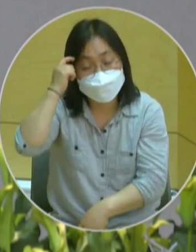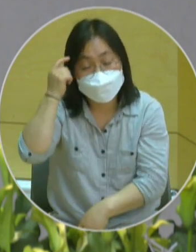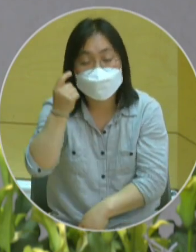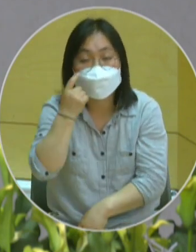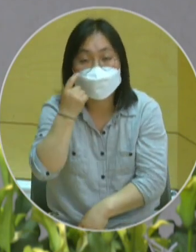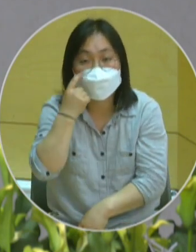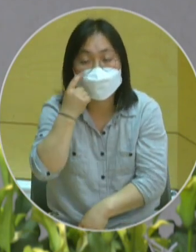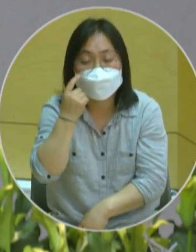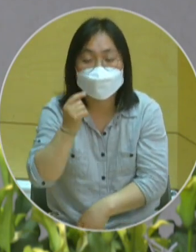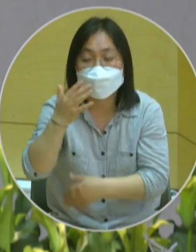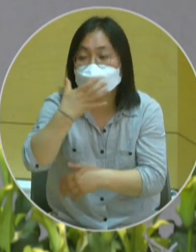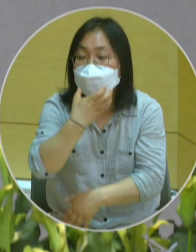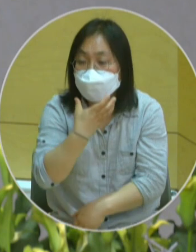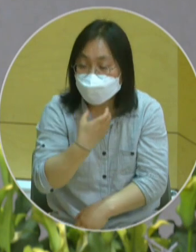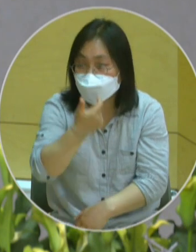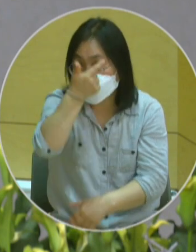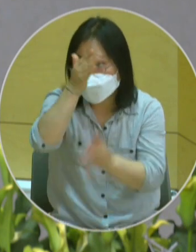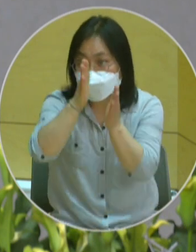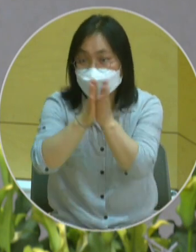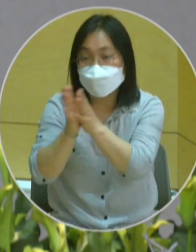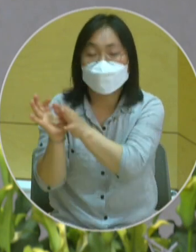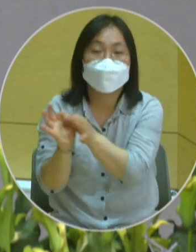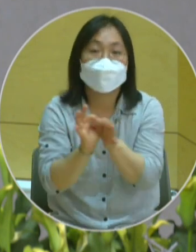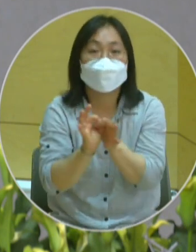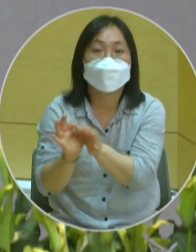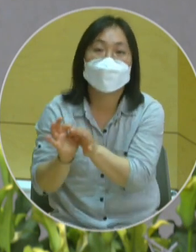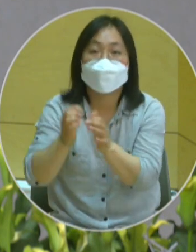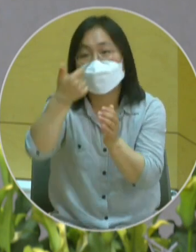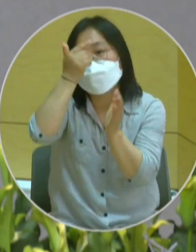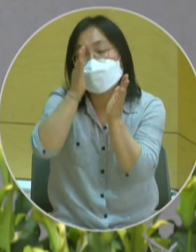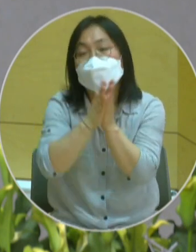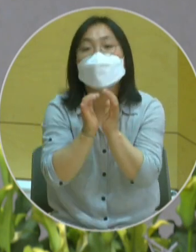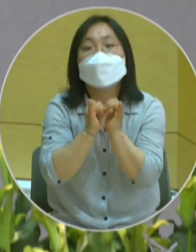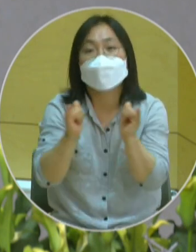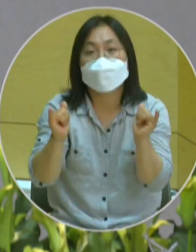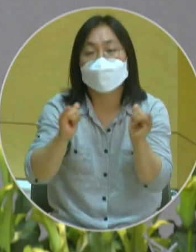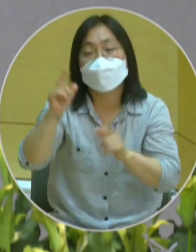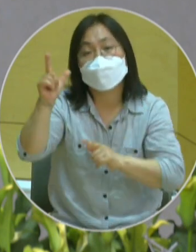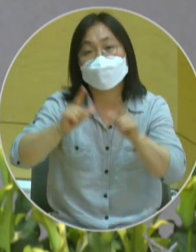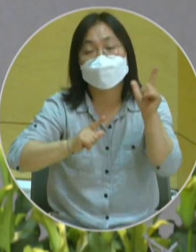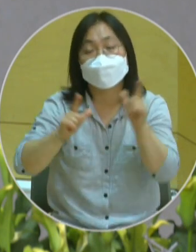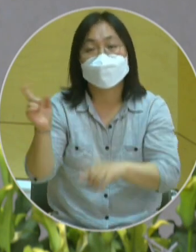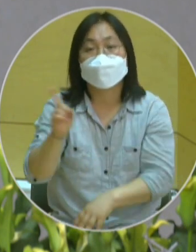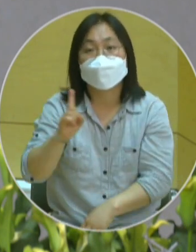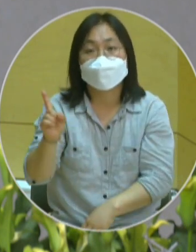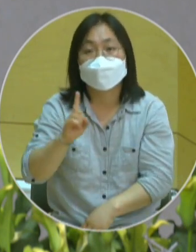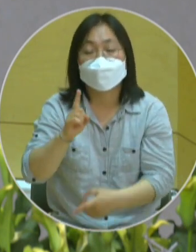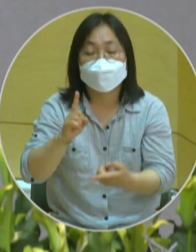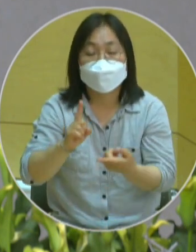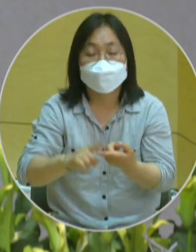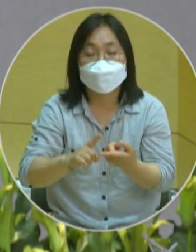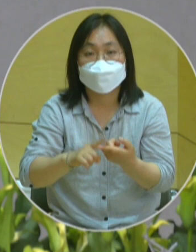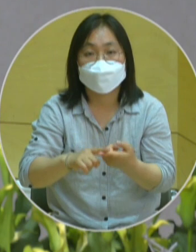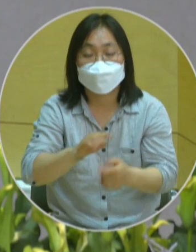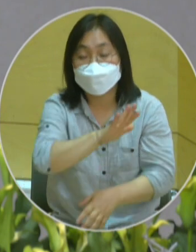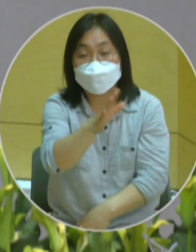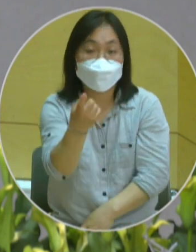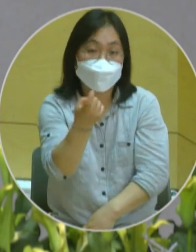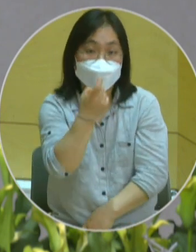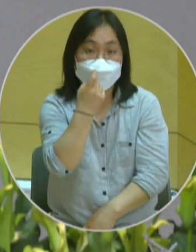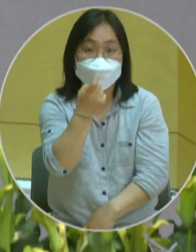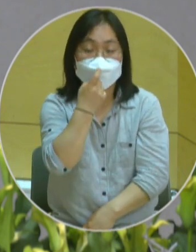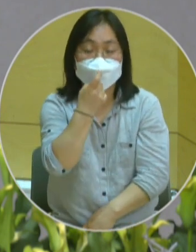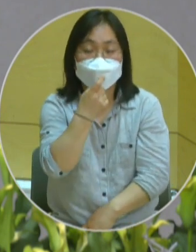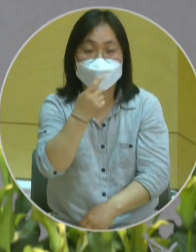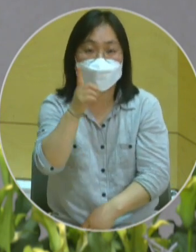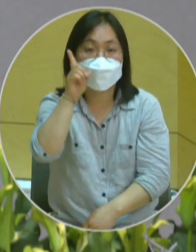됩니다. 아브라함의 기도를 통해서 기도하는 사람들의 태도와 자세가 어떤 것인가 하는 것을 우리가 함께 배우면서